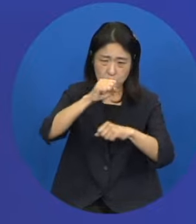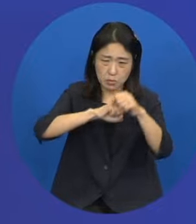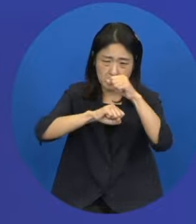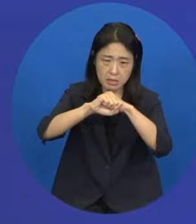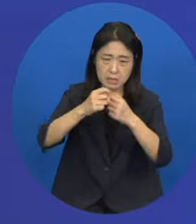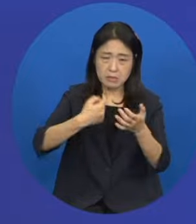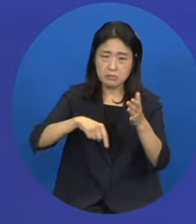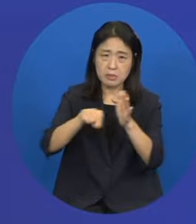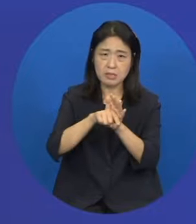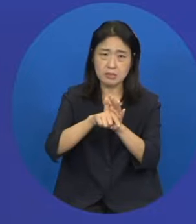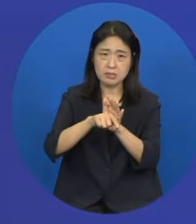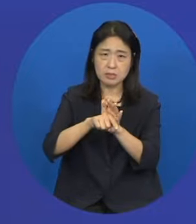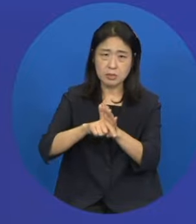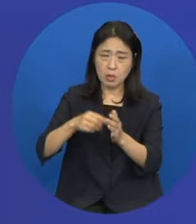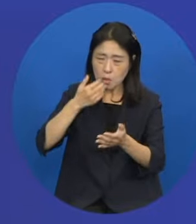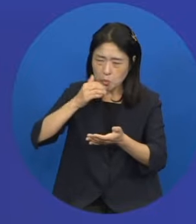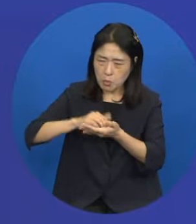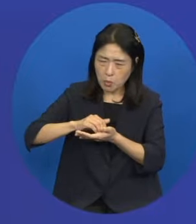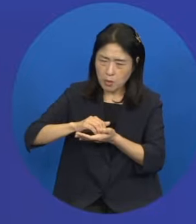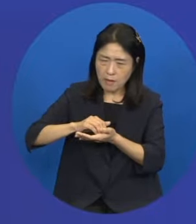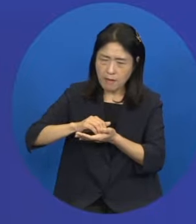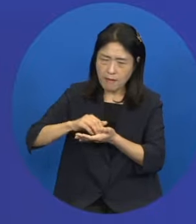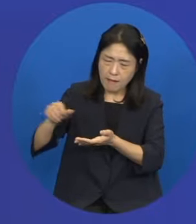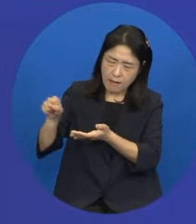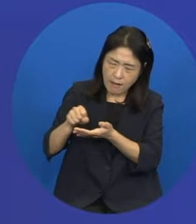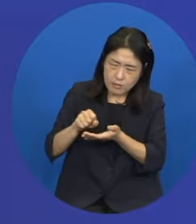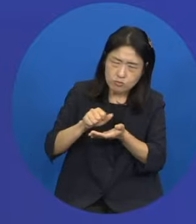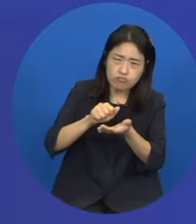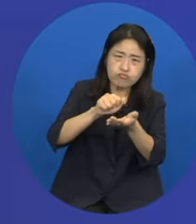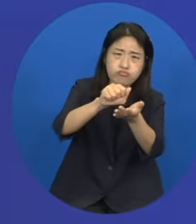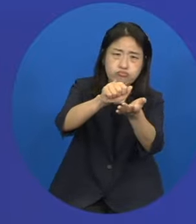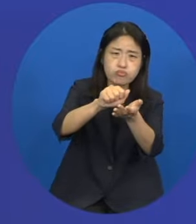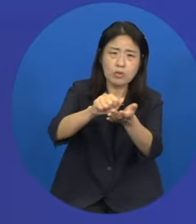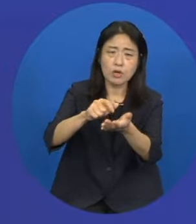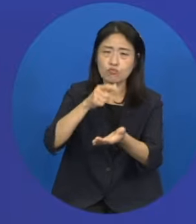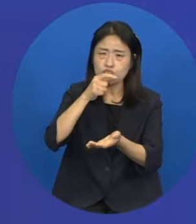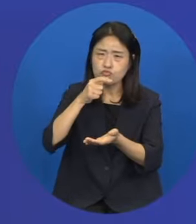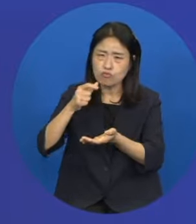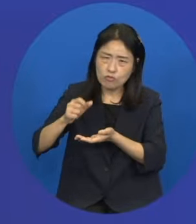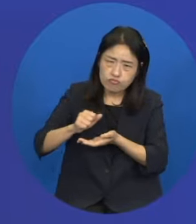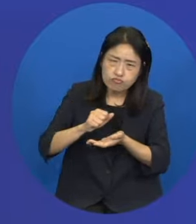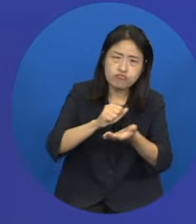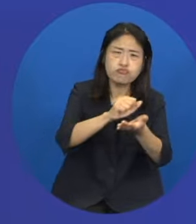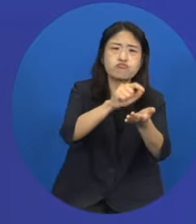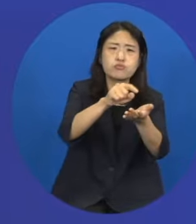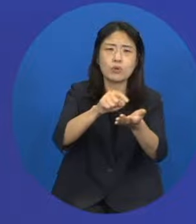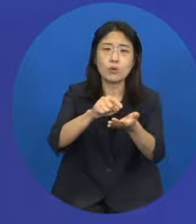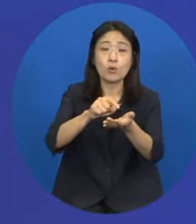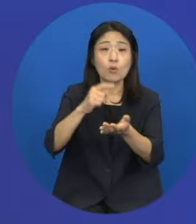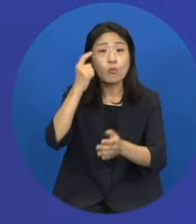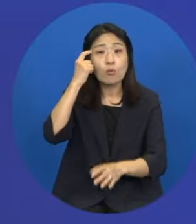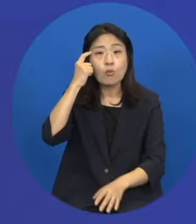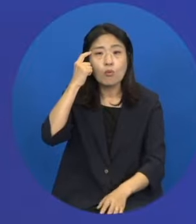그 산에 물을 뜨기 위해 얼마나 많은 물동이를 들어 날랐을까? 왜요? 혼자였으니까.